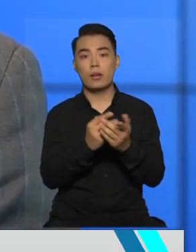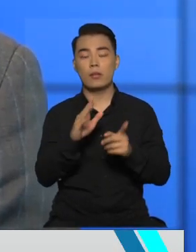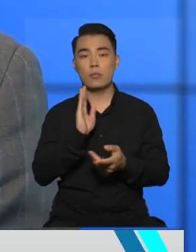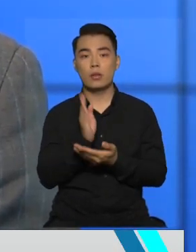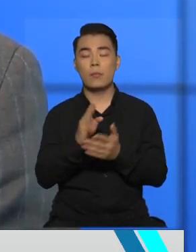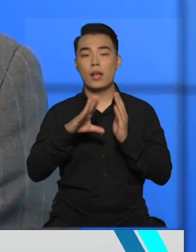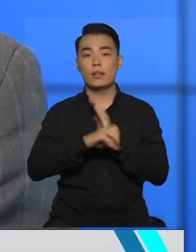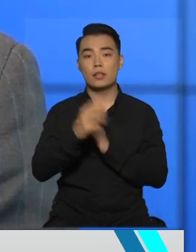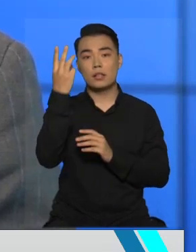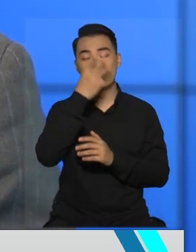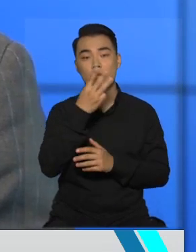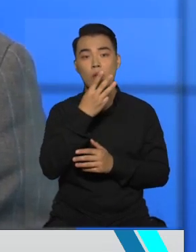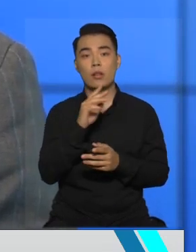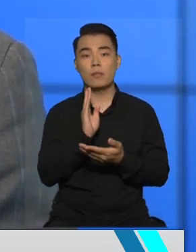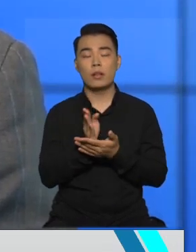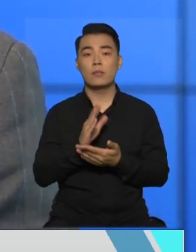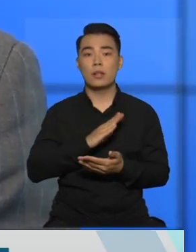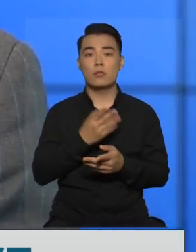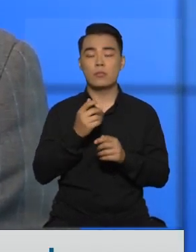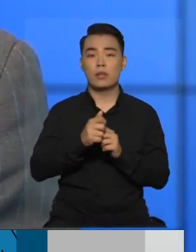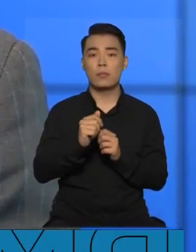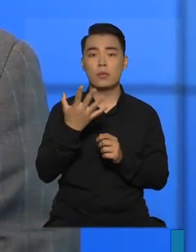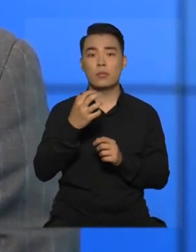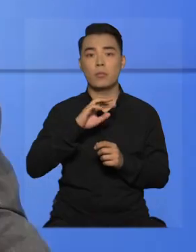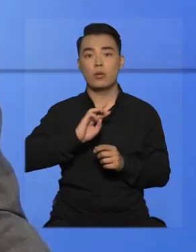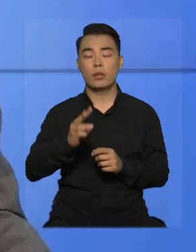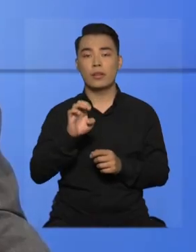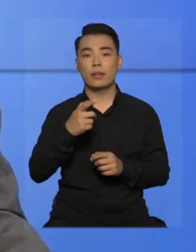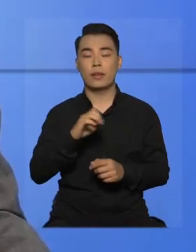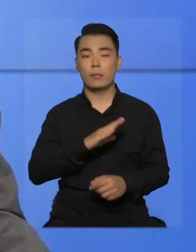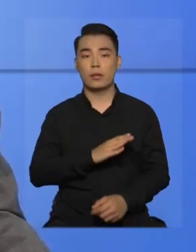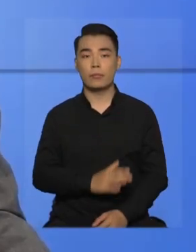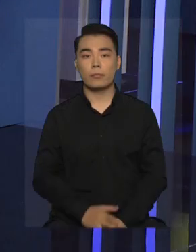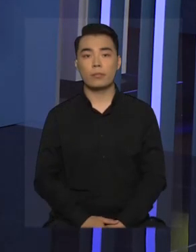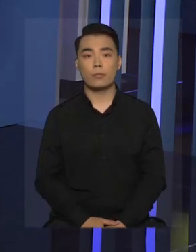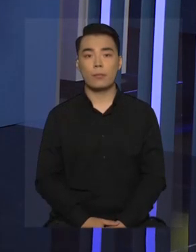за последние 3 года не уплачено более 500 миллионов тенге.